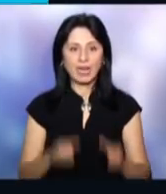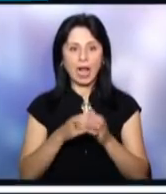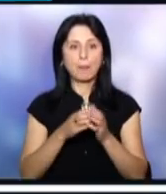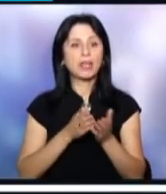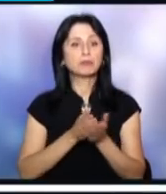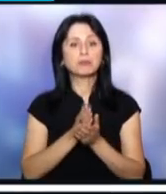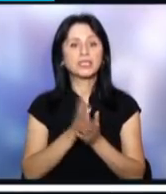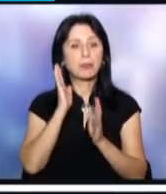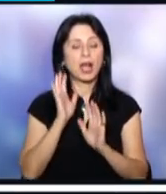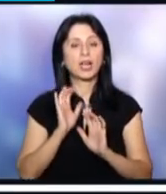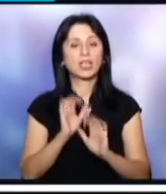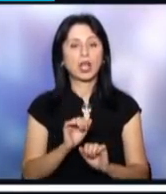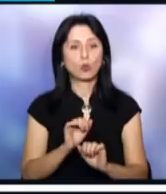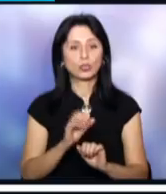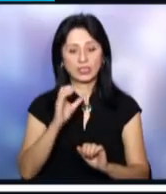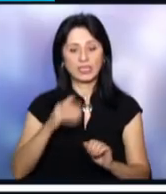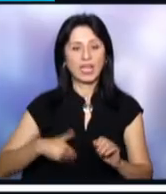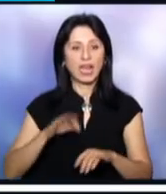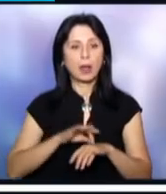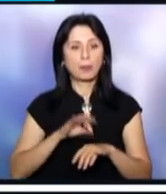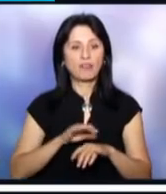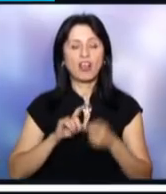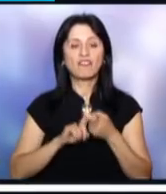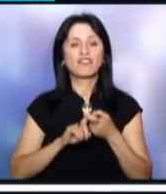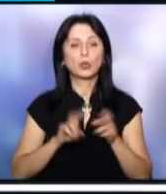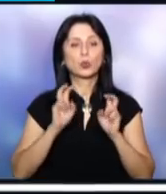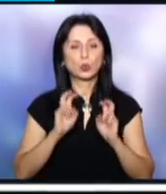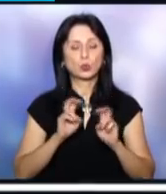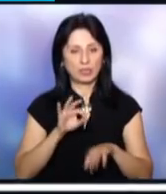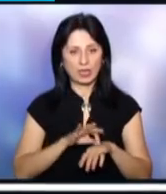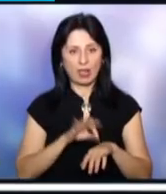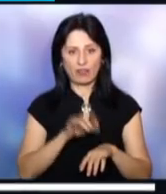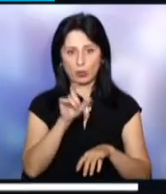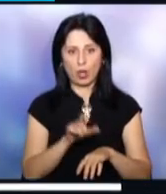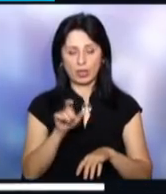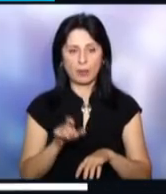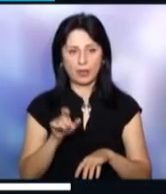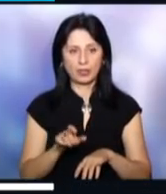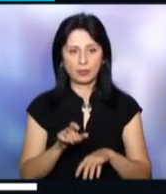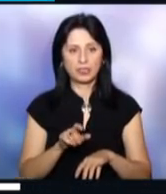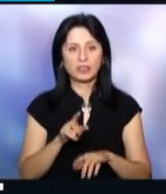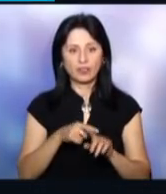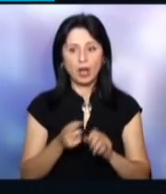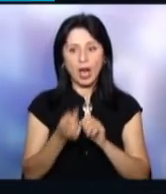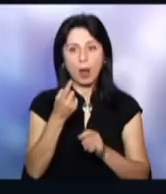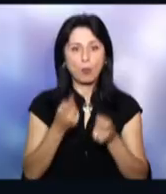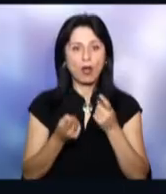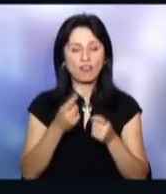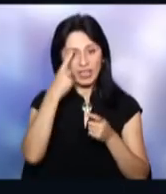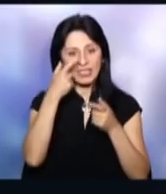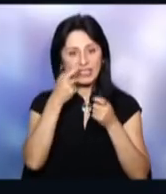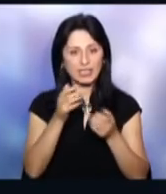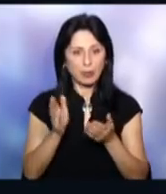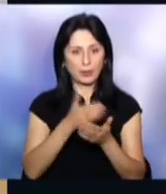კამპანიის მიზანია მხარი დაუჭიროს C ჰეპატიტითა და ვირუსული ინფექციით დაავადებულ ადამიანებს და გამოავლინოს